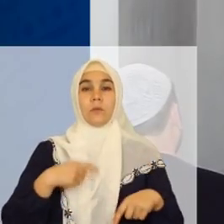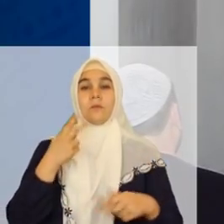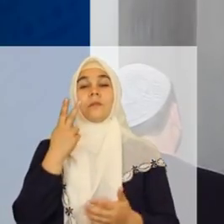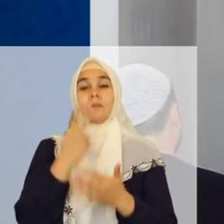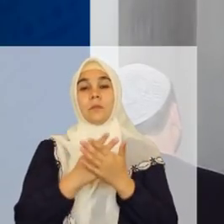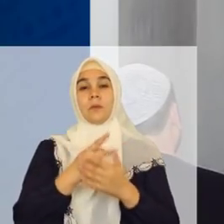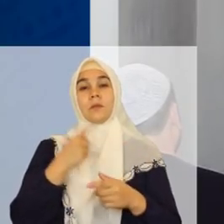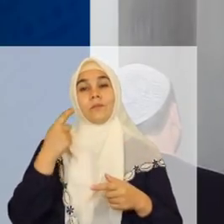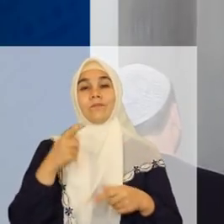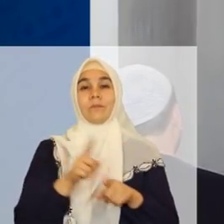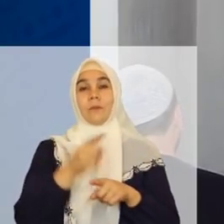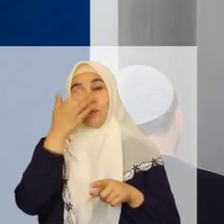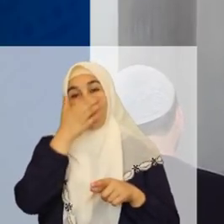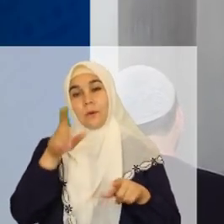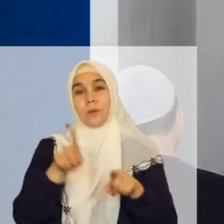hojako'rsinlikdan qochadi.